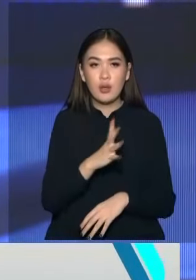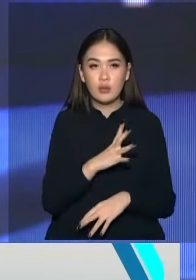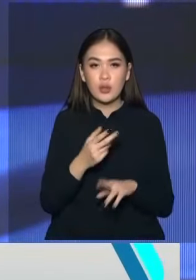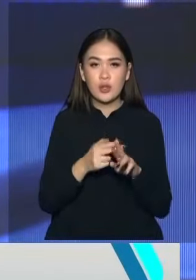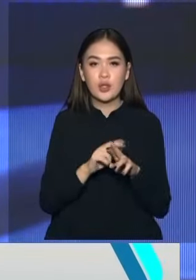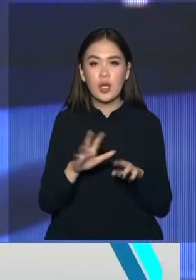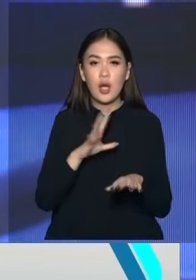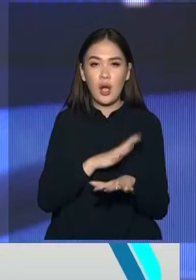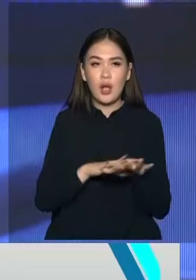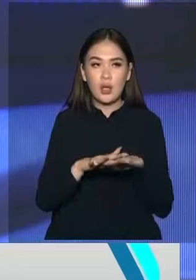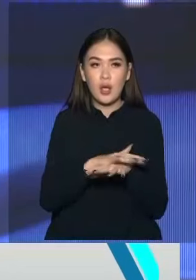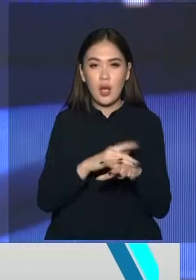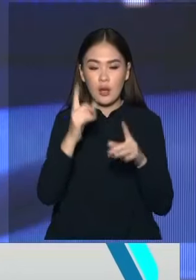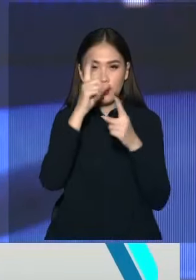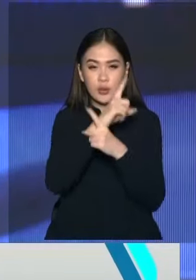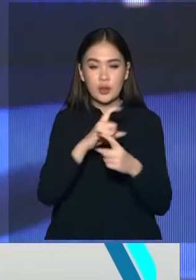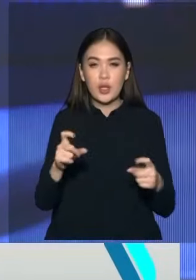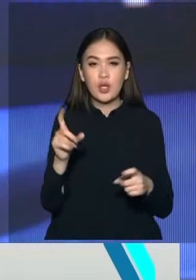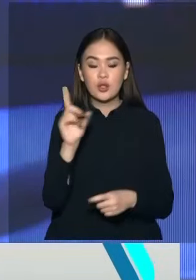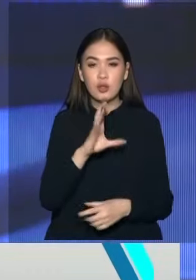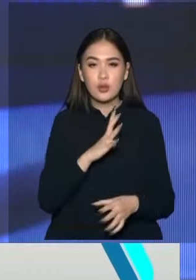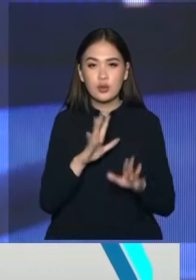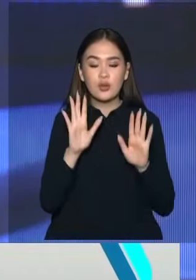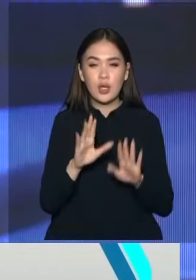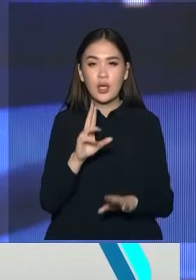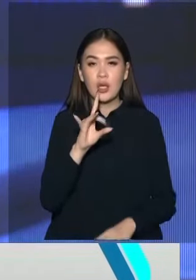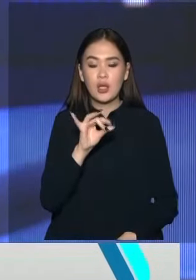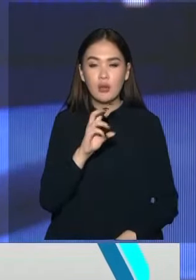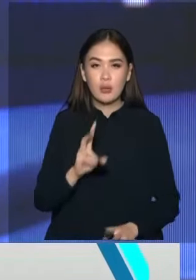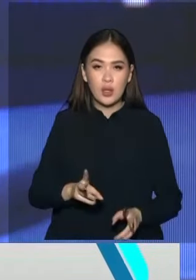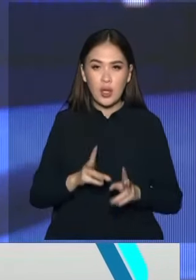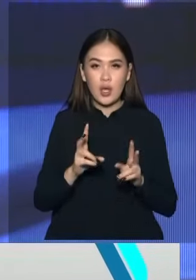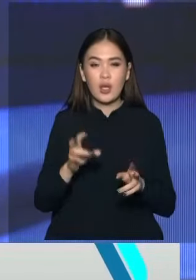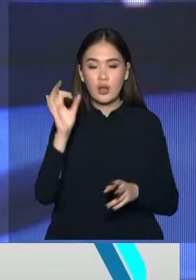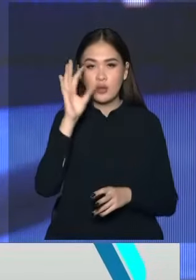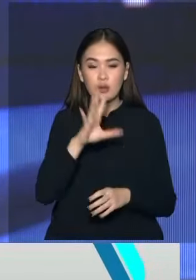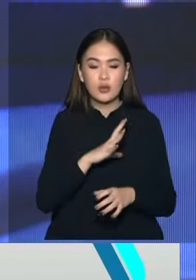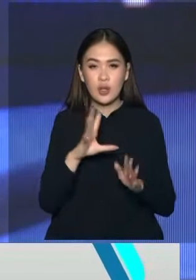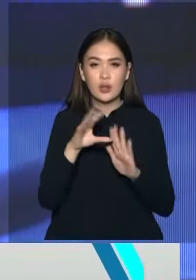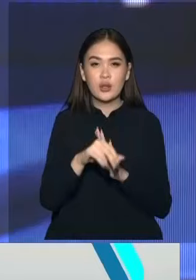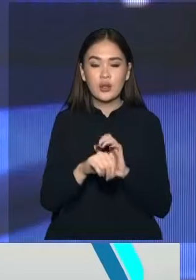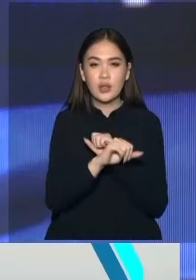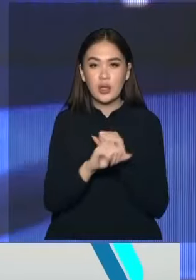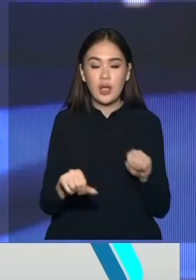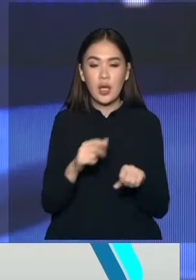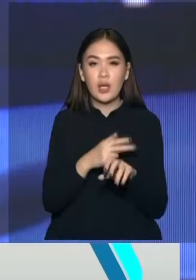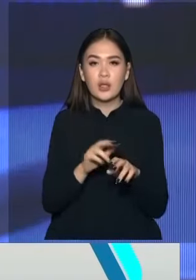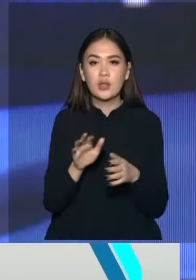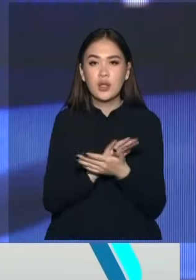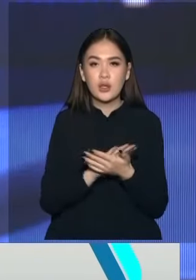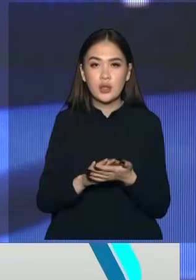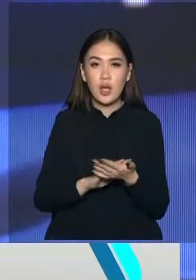жаңағы халыққа жолдауында тек қана криминалдық көлік құралдары ілікпеу керек, және де кедендік тазартудан